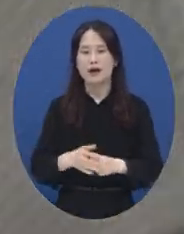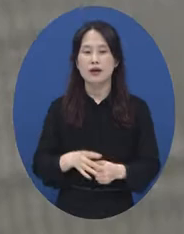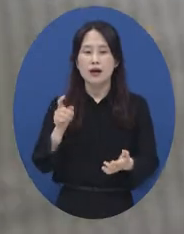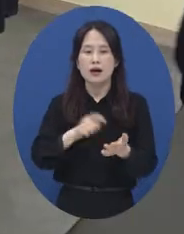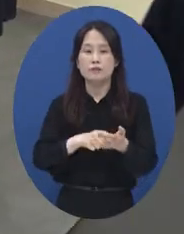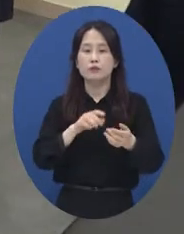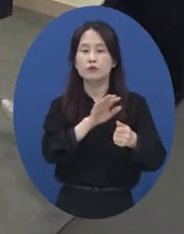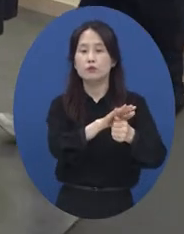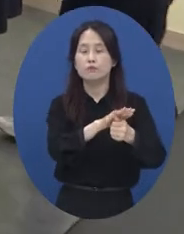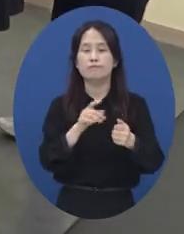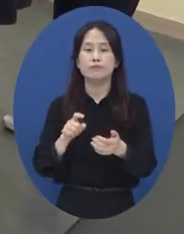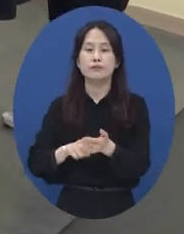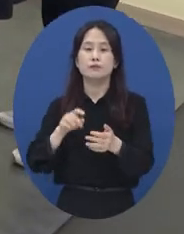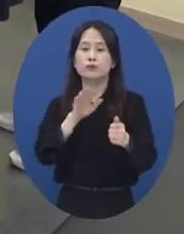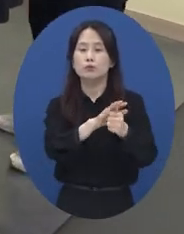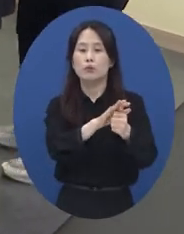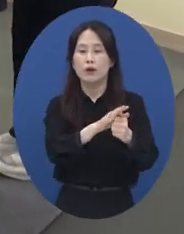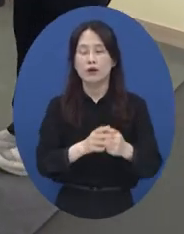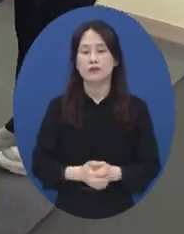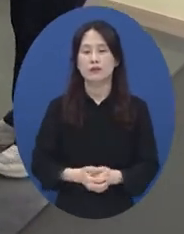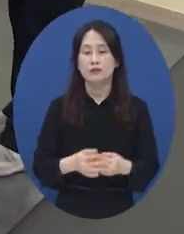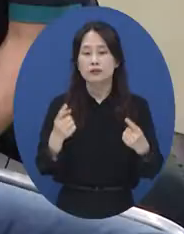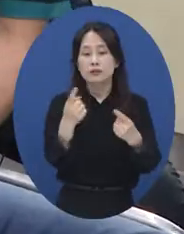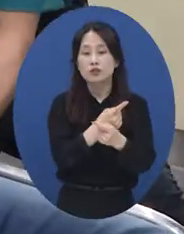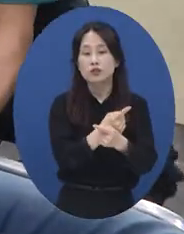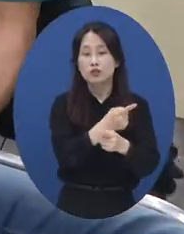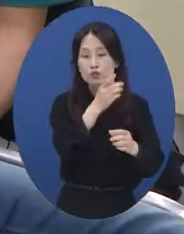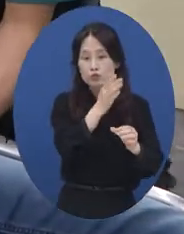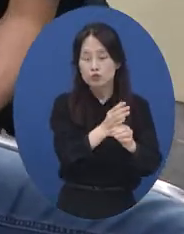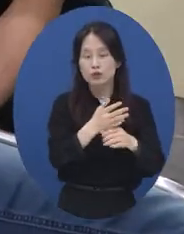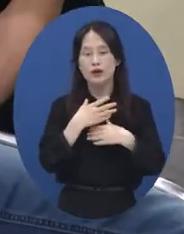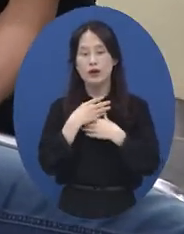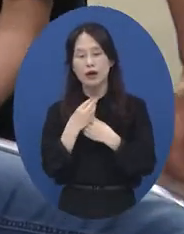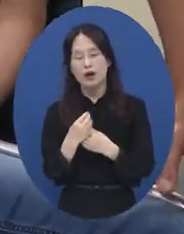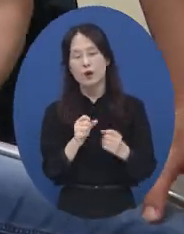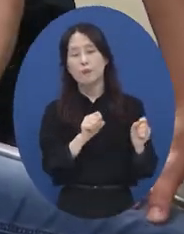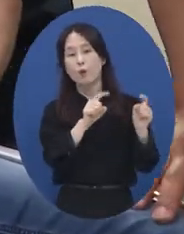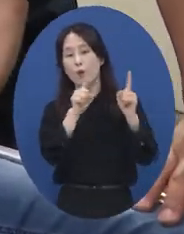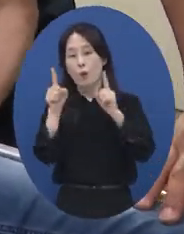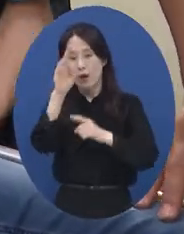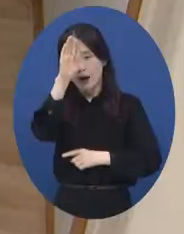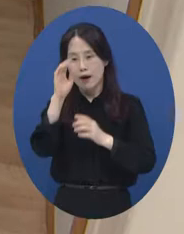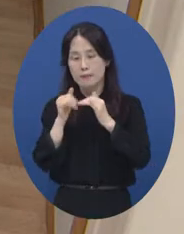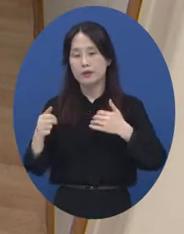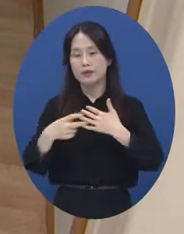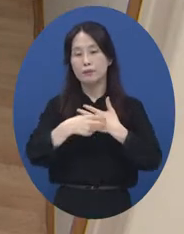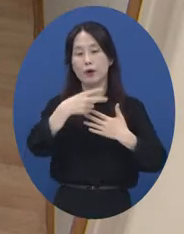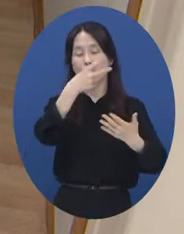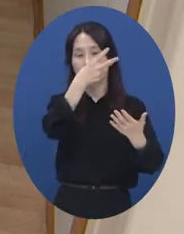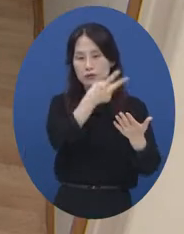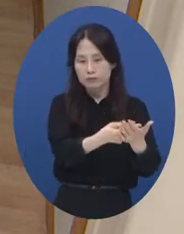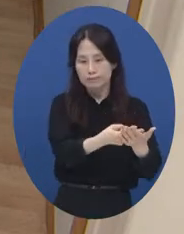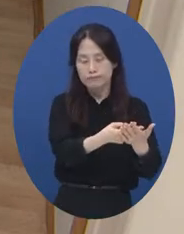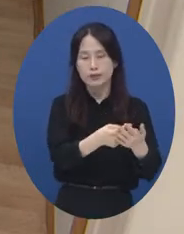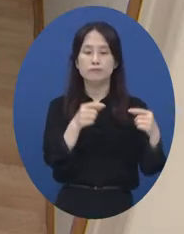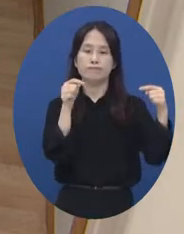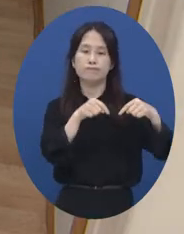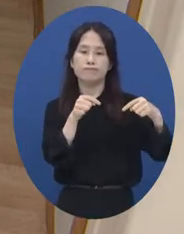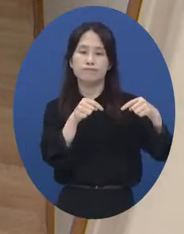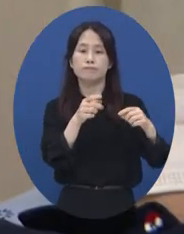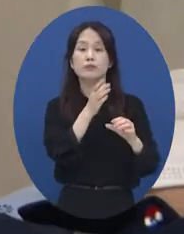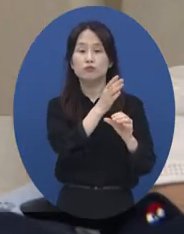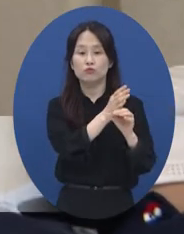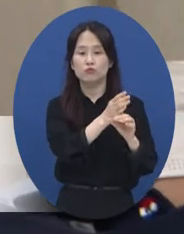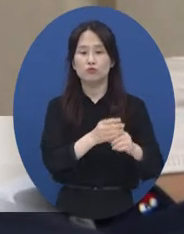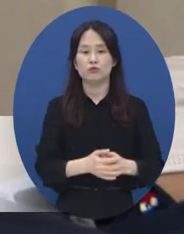법을 줄어 응급실에서 처치가 이루어지고 안정을 * 찾은 환자는 병동으로 이송돼 면담 시간을 갖습니다